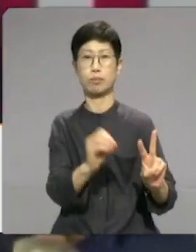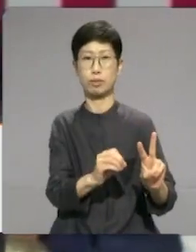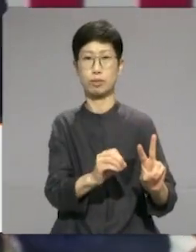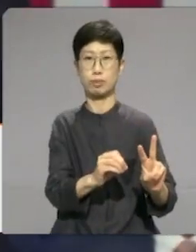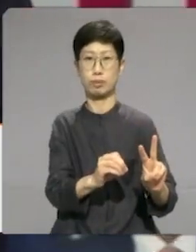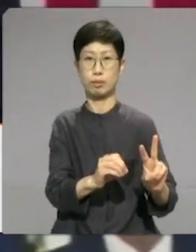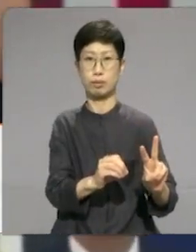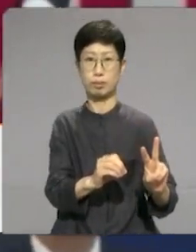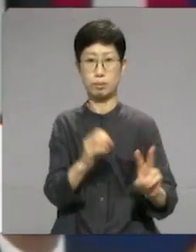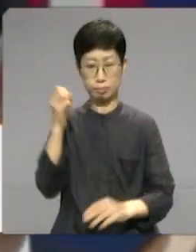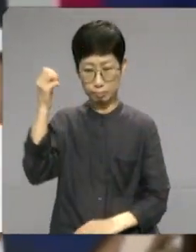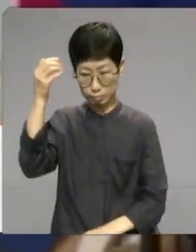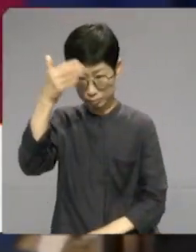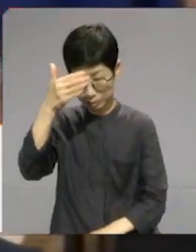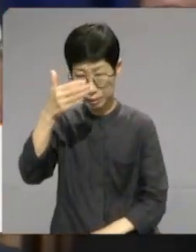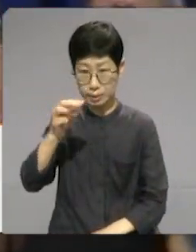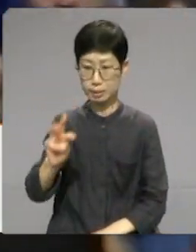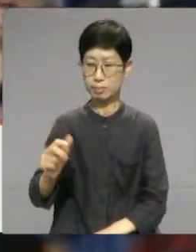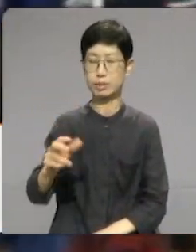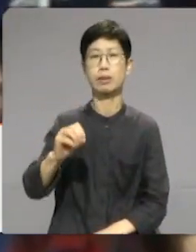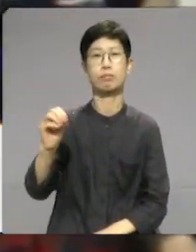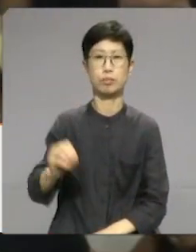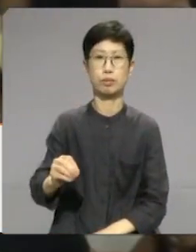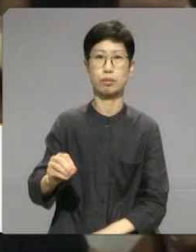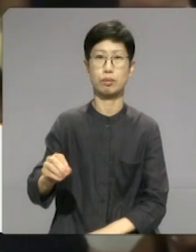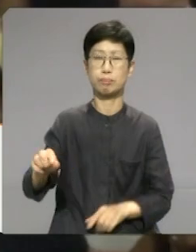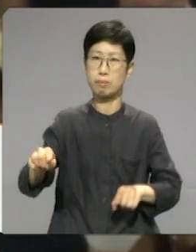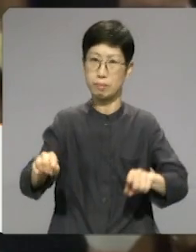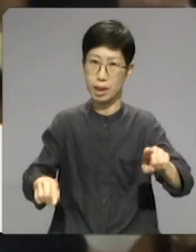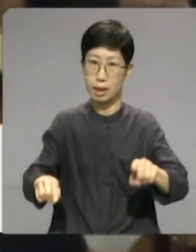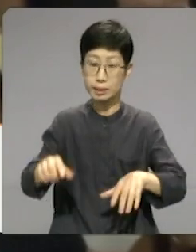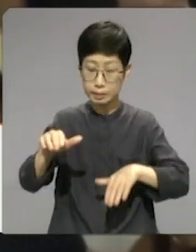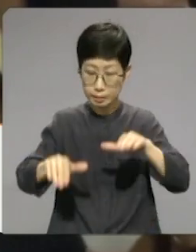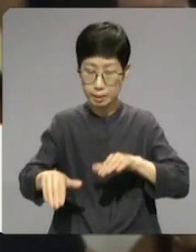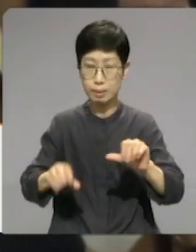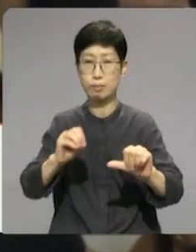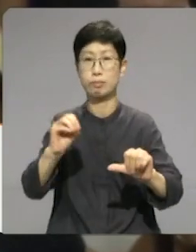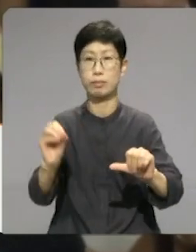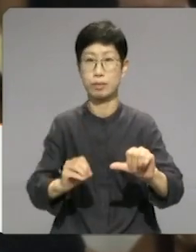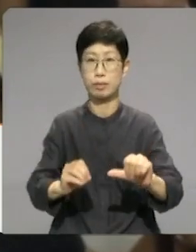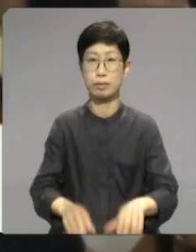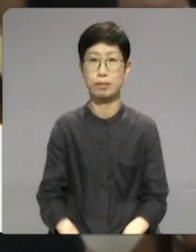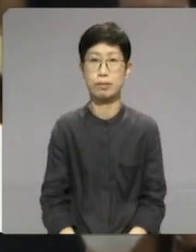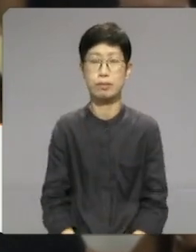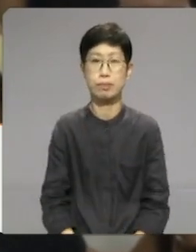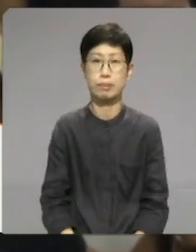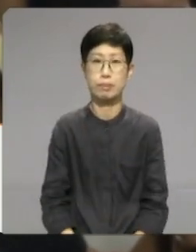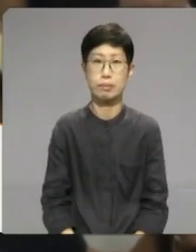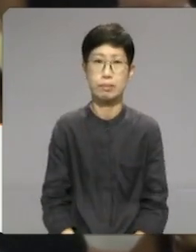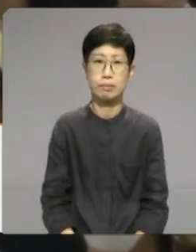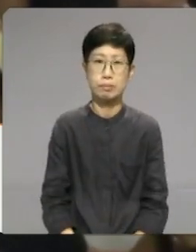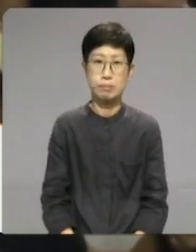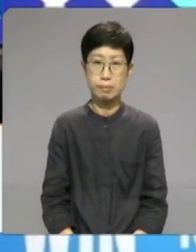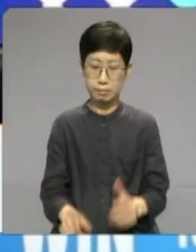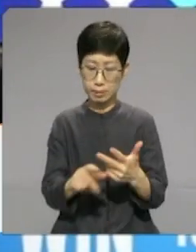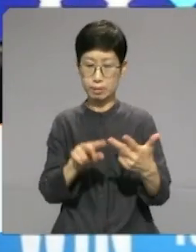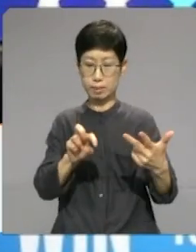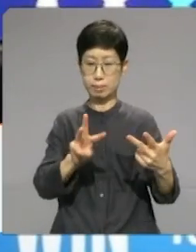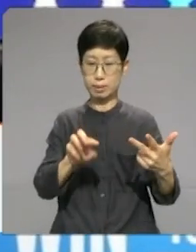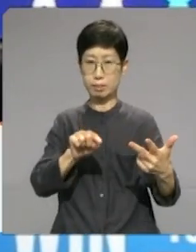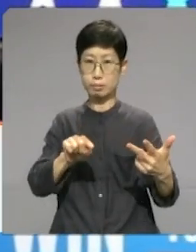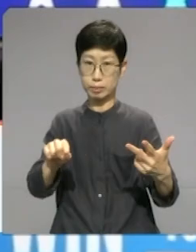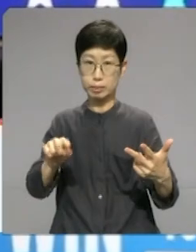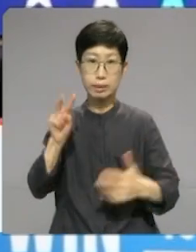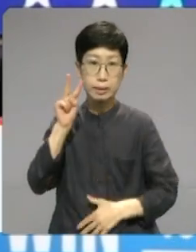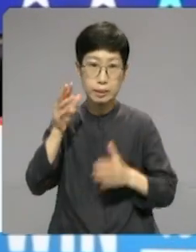지지율로 37%의 도널드 트럼프 전 대통령을 5%포인트 차이로 앞섰습니다. 지난달 23일부터